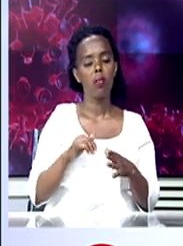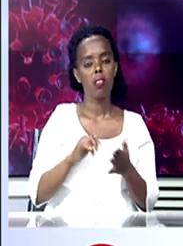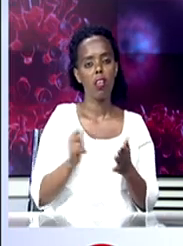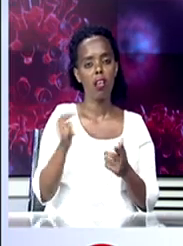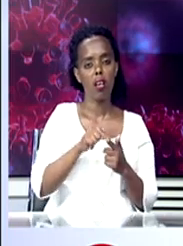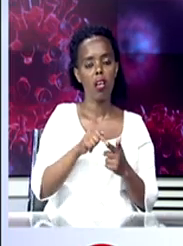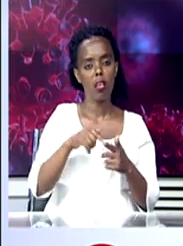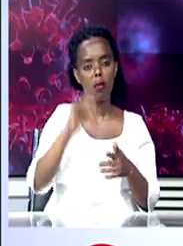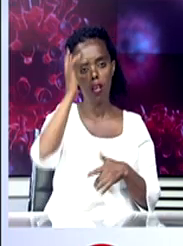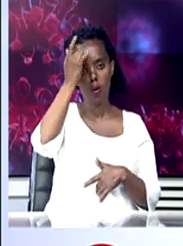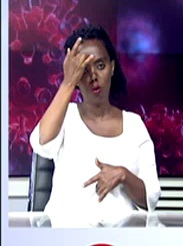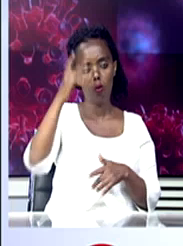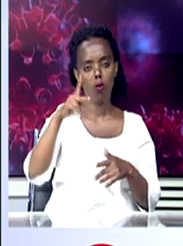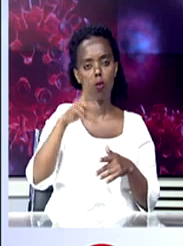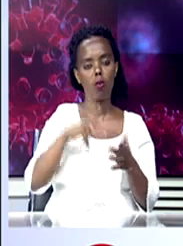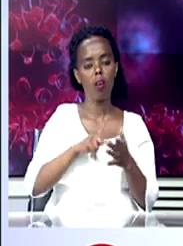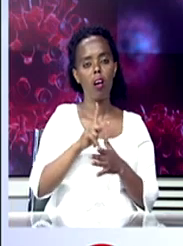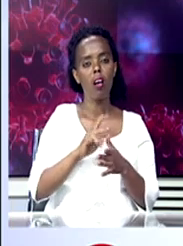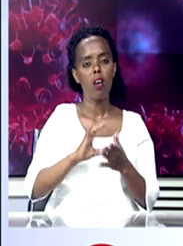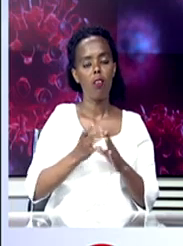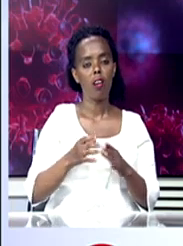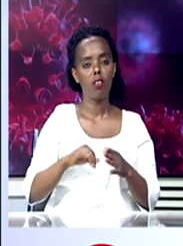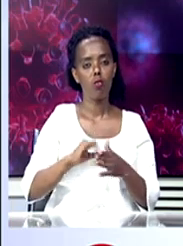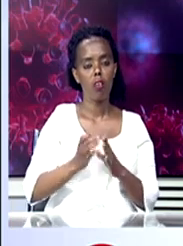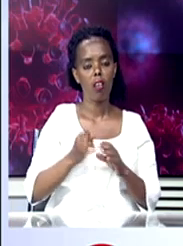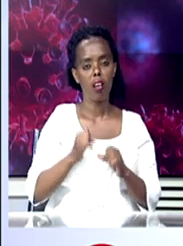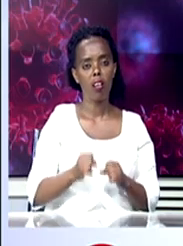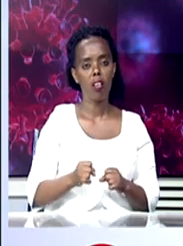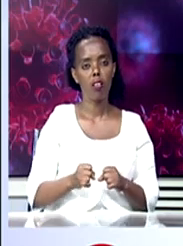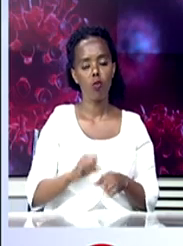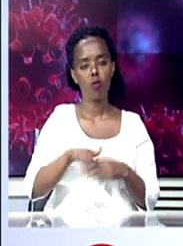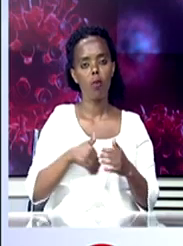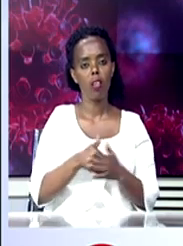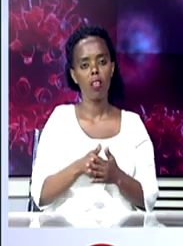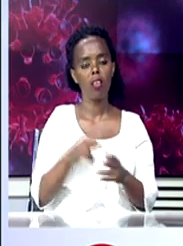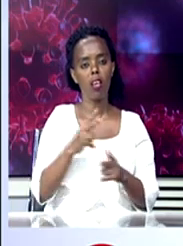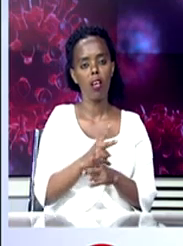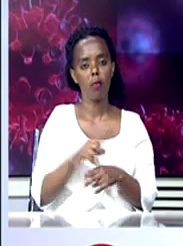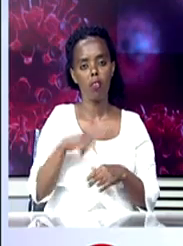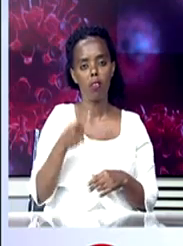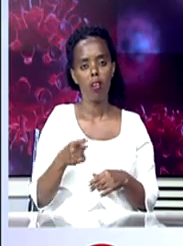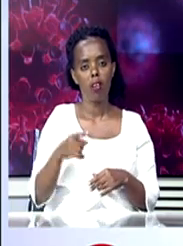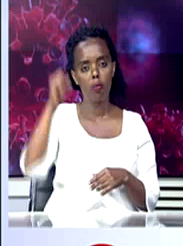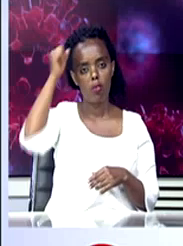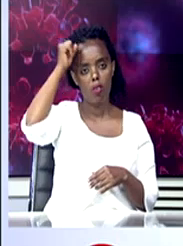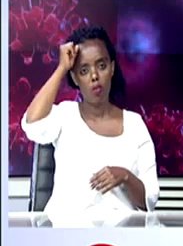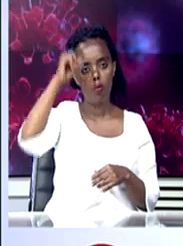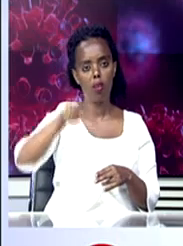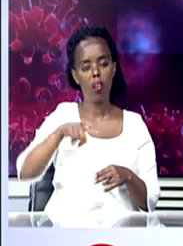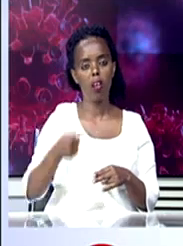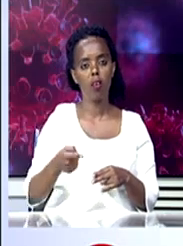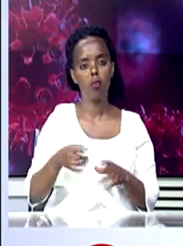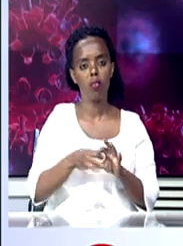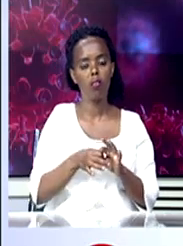dhibee koroonaa akkaataatti ofirraa ittisuu danda'an irratti haala mijeessuun hunda keenya biraan eegamaa jechuudha. Obbo Sayidii, uummanni